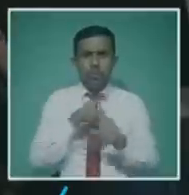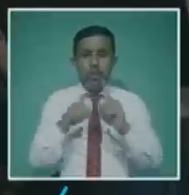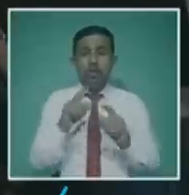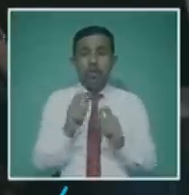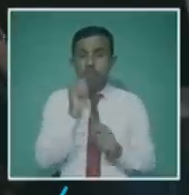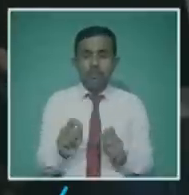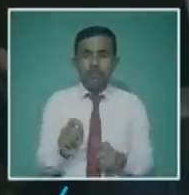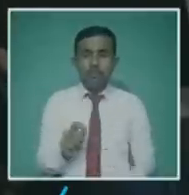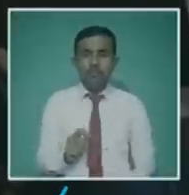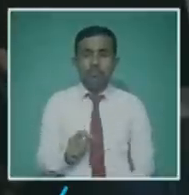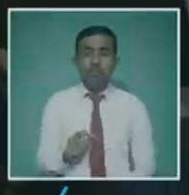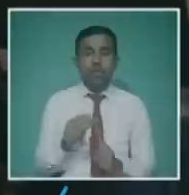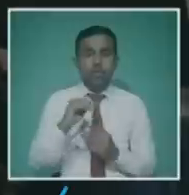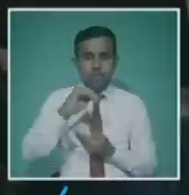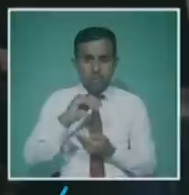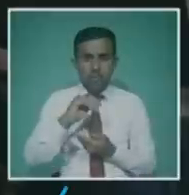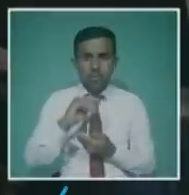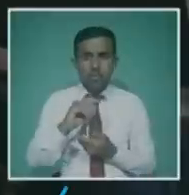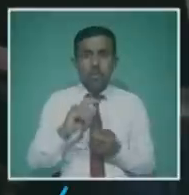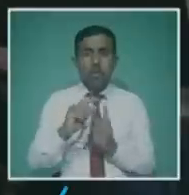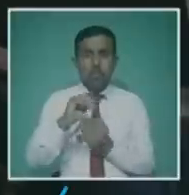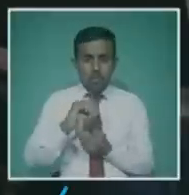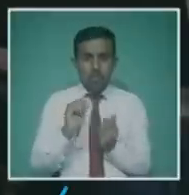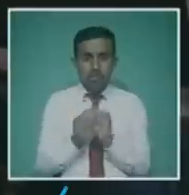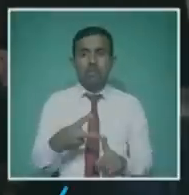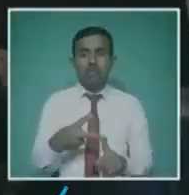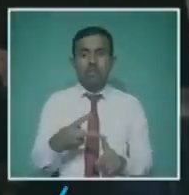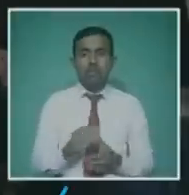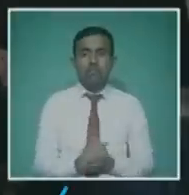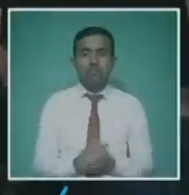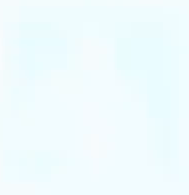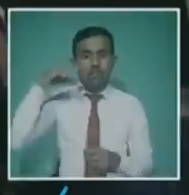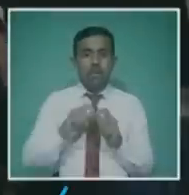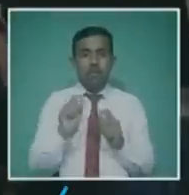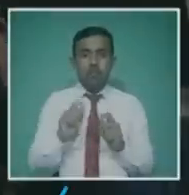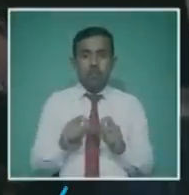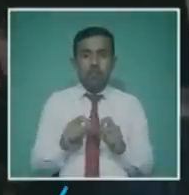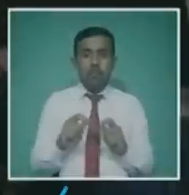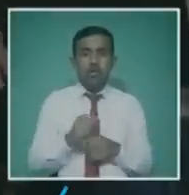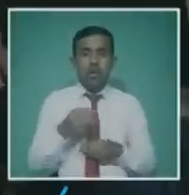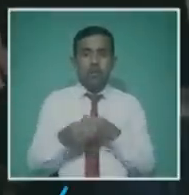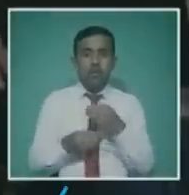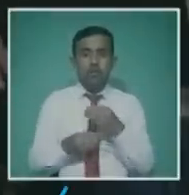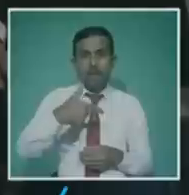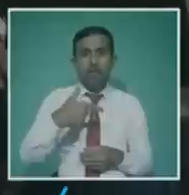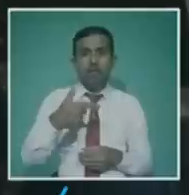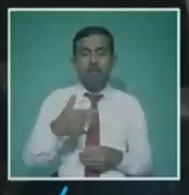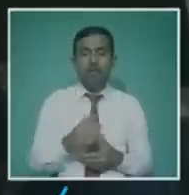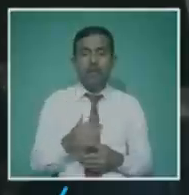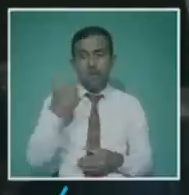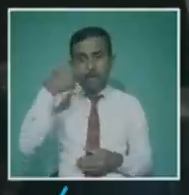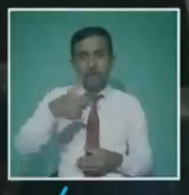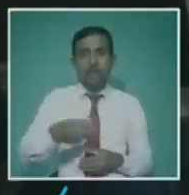සම්පාදන මණ්ඩලයත් පුද්ගලීකරණයට නැත්නම් ප්‍රතිවේගතකරණයට ලක් කරනවද කියලා විදුලි බල මණ්ඩලයට එයාලංකා වැනි ආයතනවලට ණයට තෙල් ගහනවා. ඒ ණයට